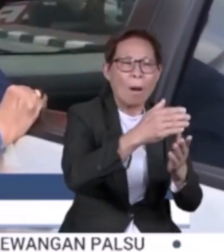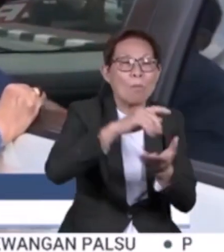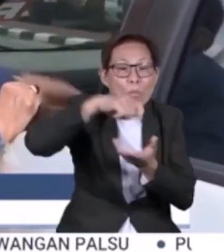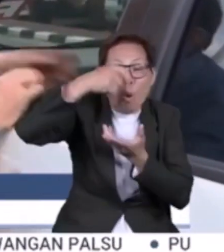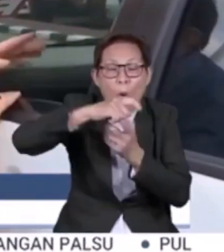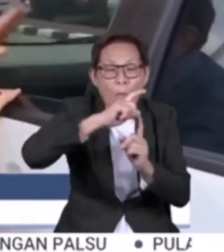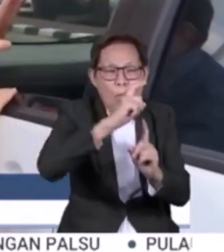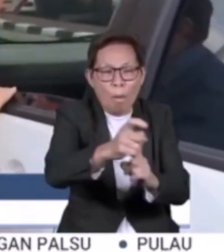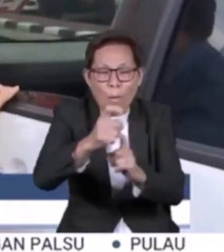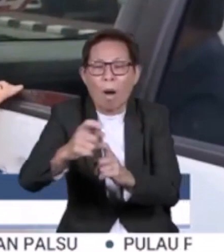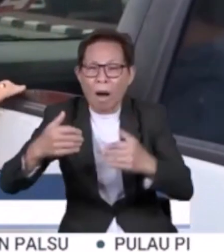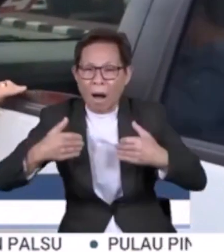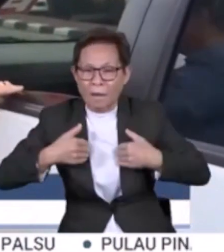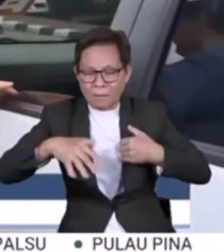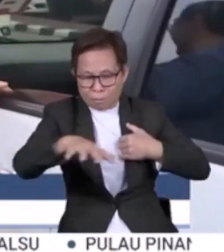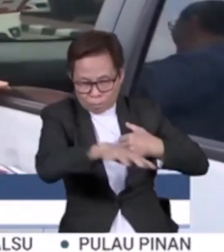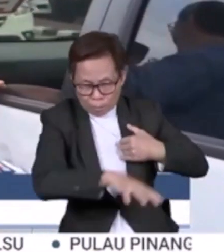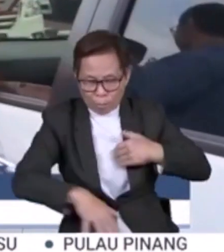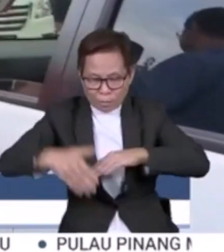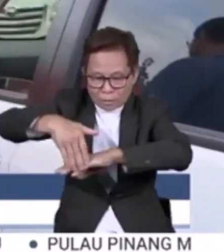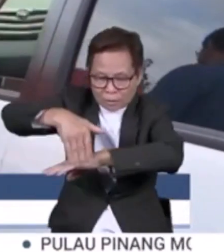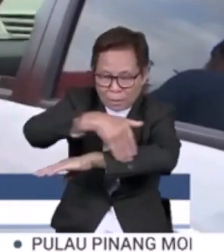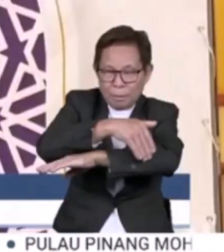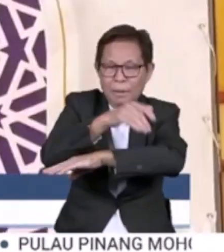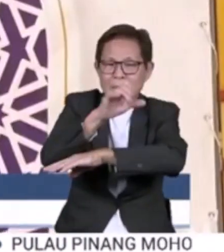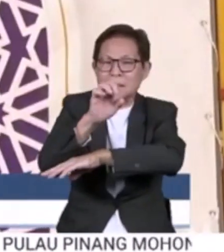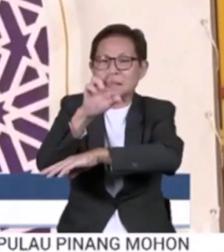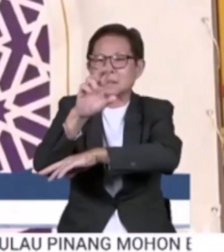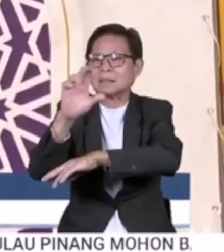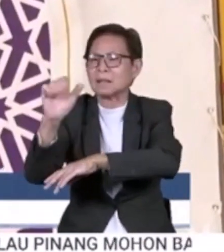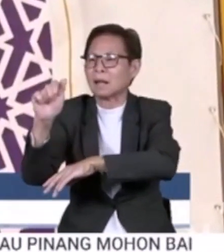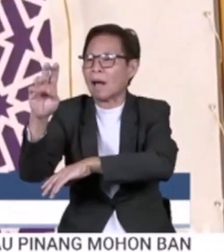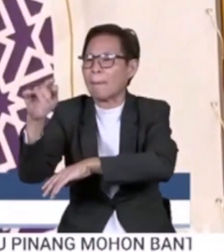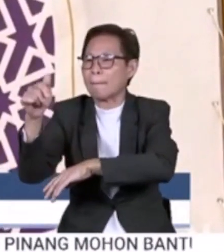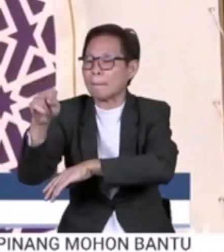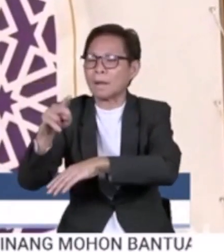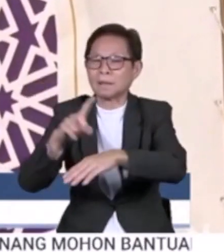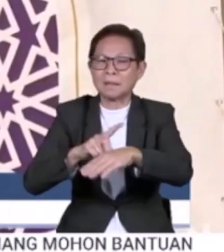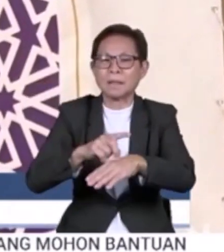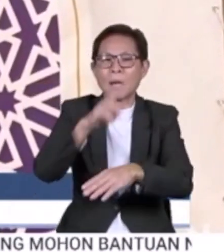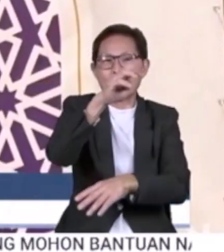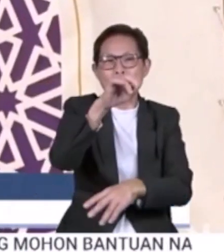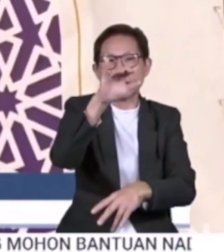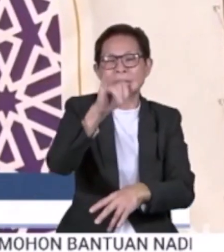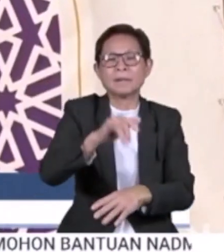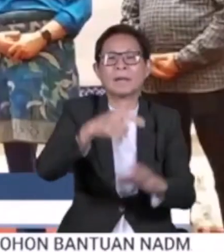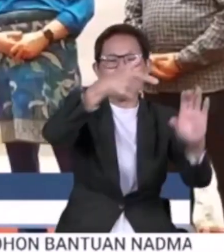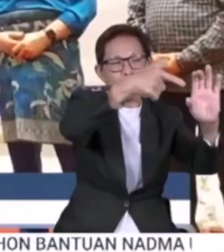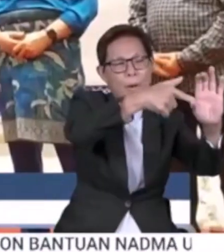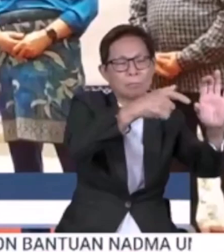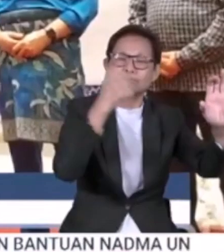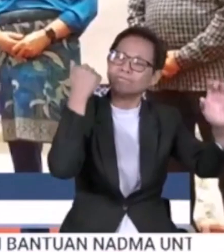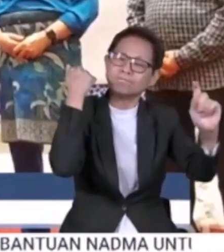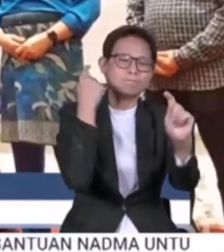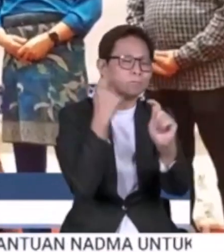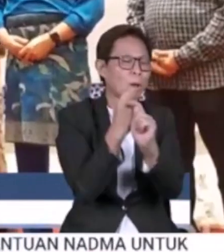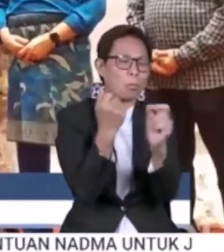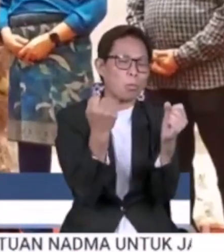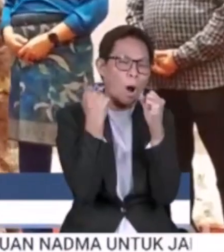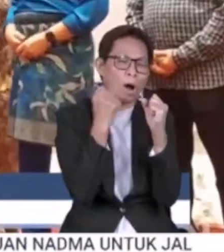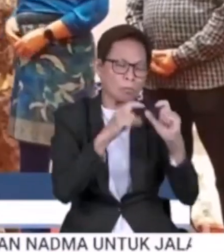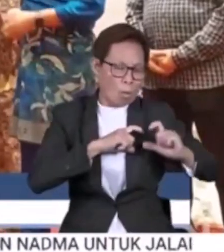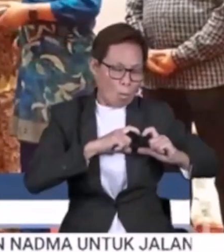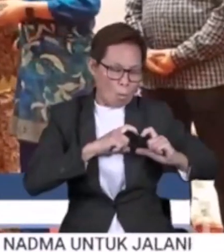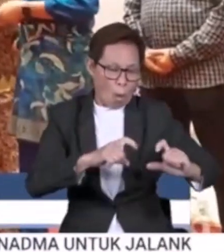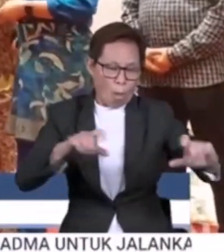orang ramai yang berada di sekitar tebing Andre aman sementara itu dimiri Petronas akan kekal Teguh dan komite